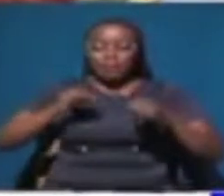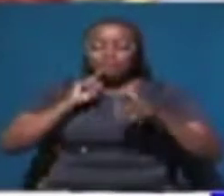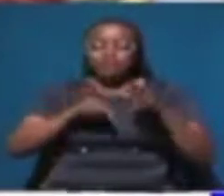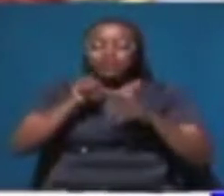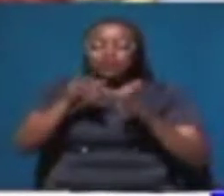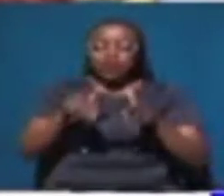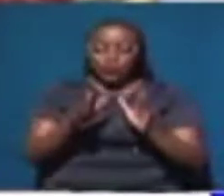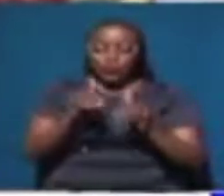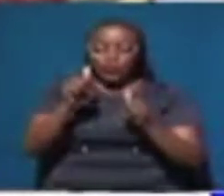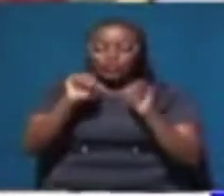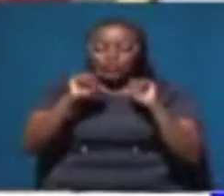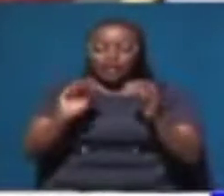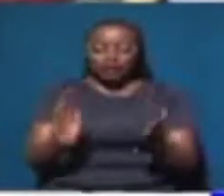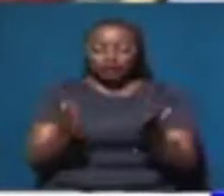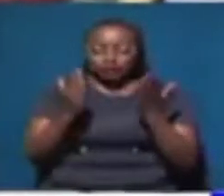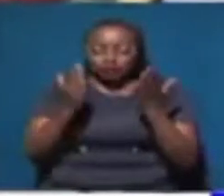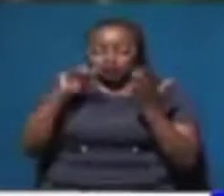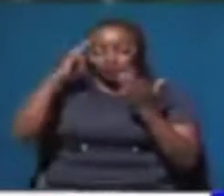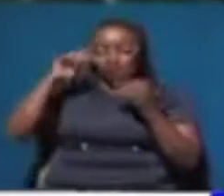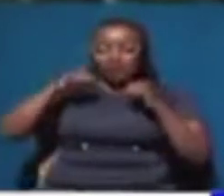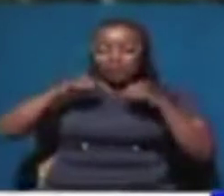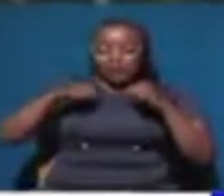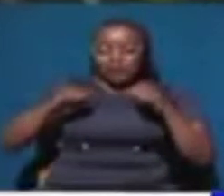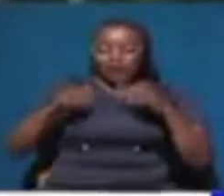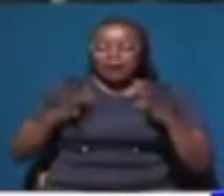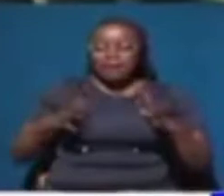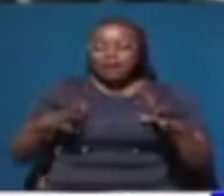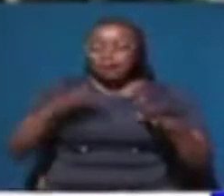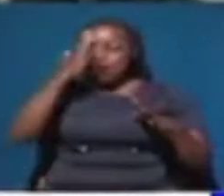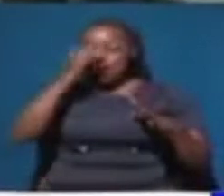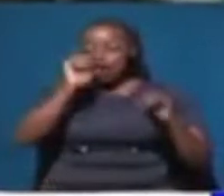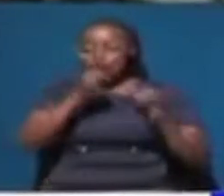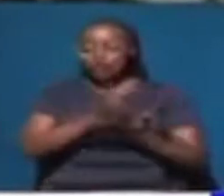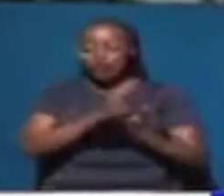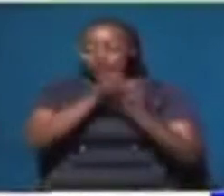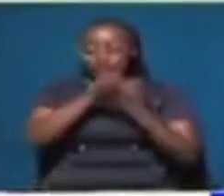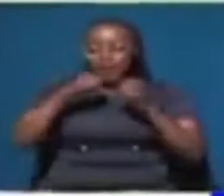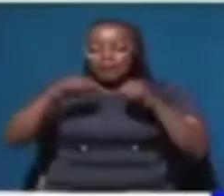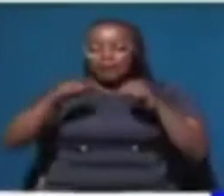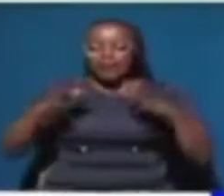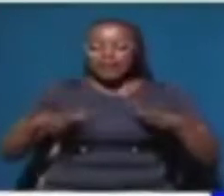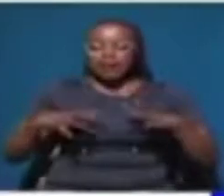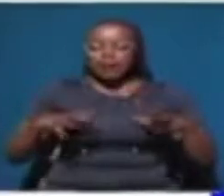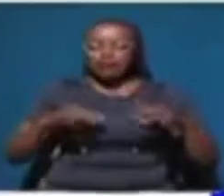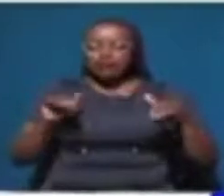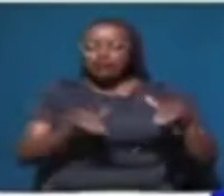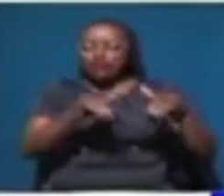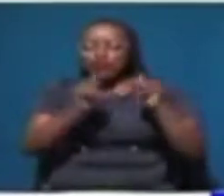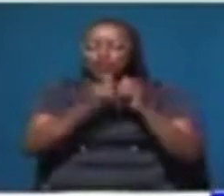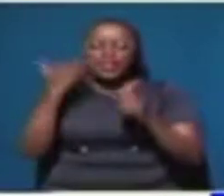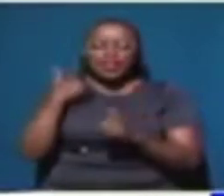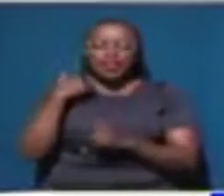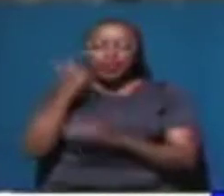nĩ njĩra ĩmwe ya kũgacĩrithia ũgitĩri wa mũkuo na mũkuani kuona nĩ ũkũhotithia honge cia ũgitĩri kũhĩtana na mĩkora ĩrĩa